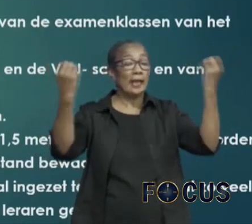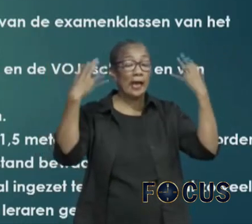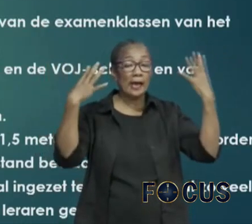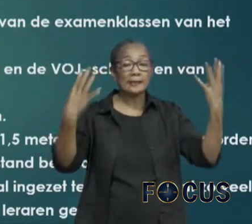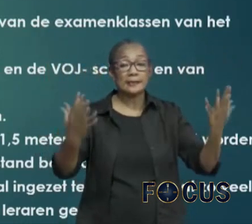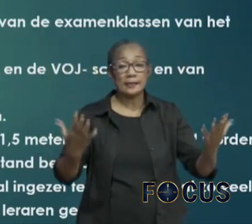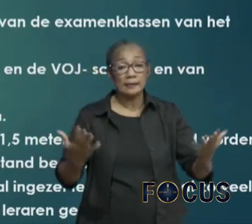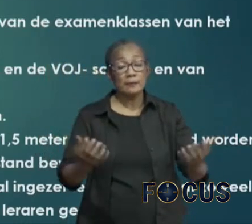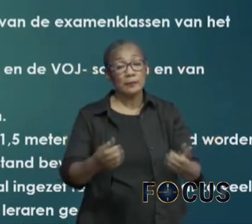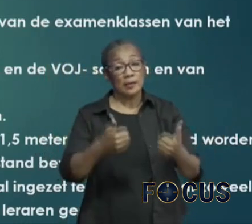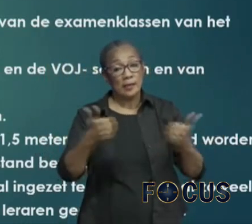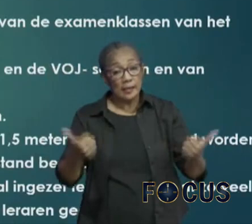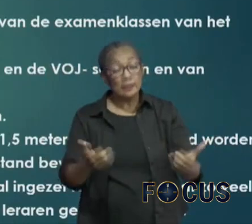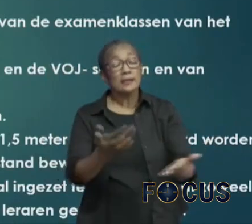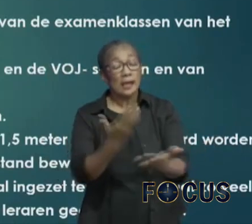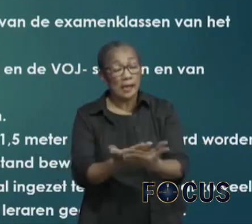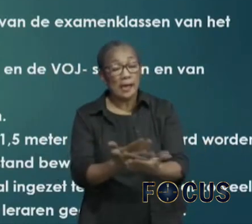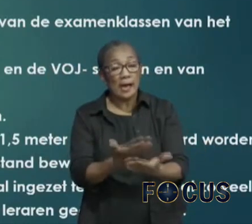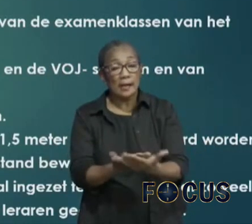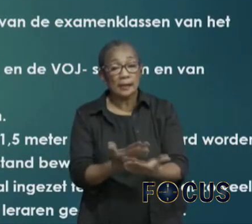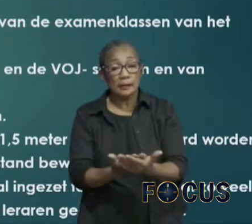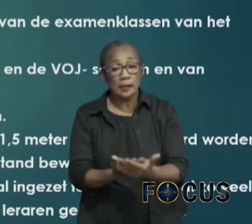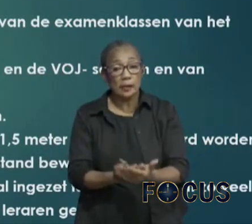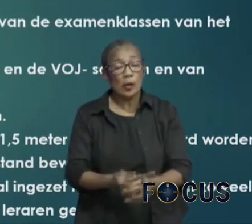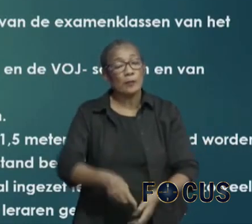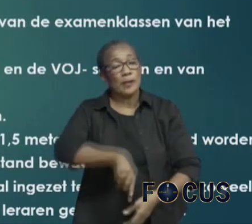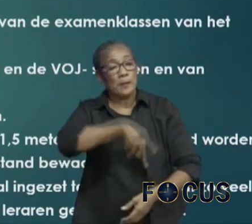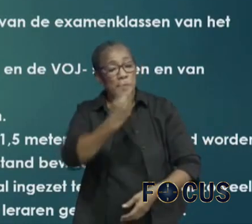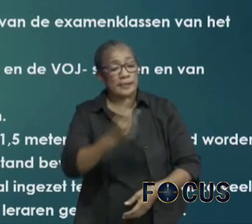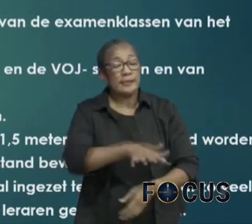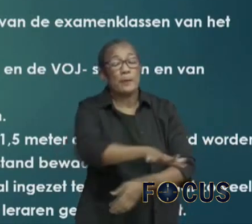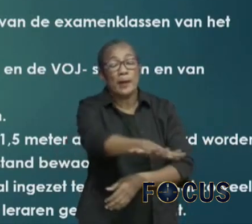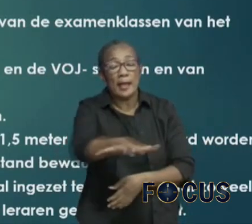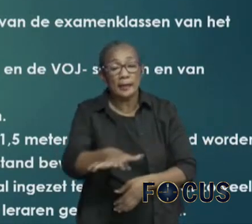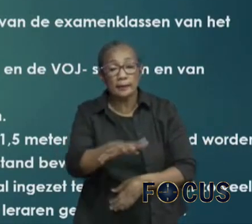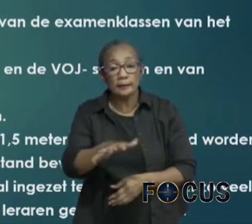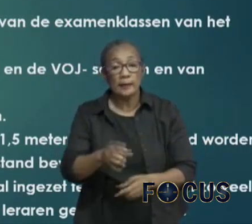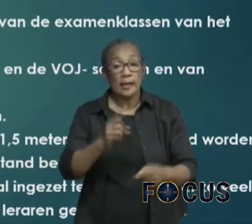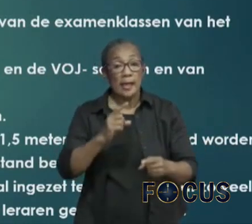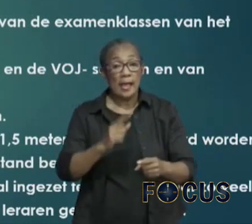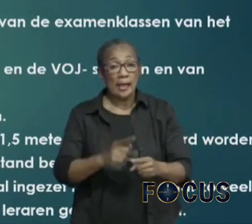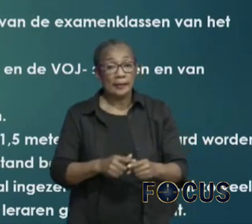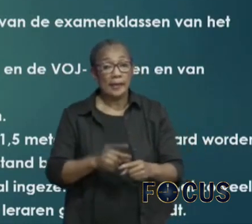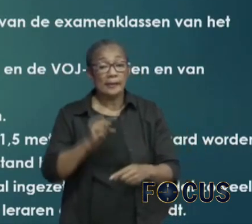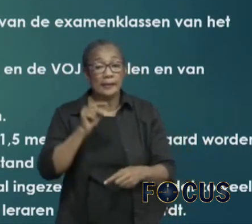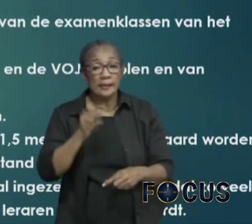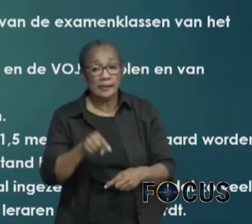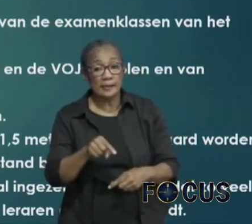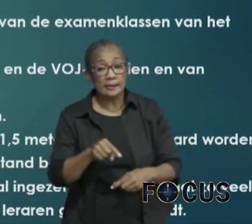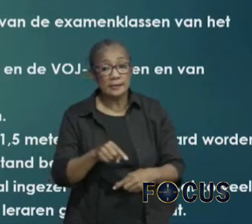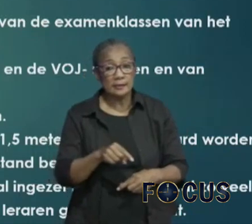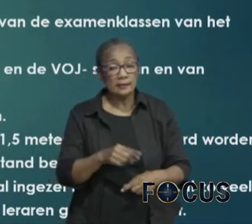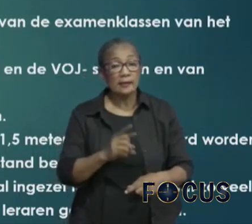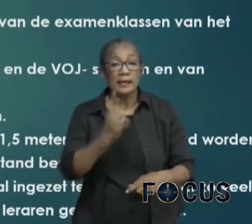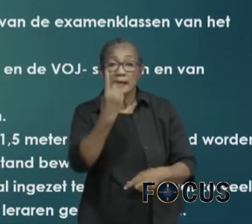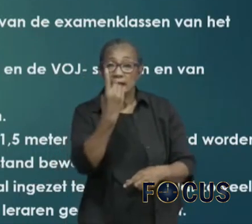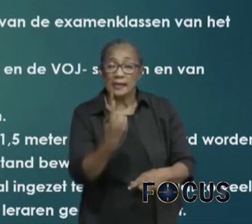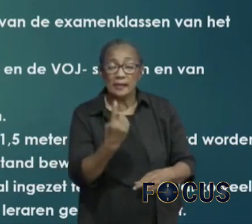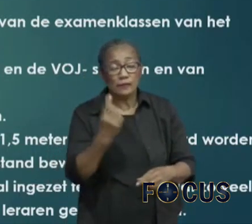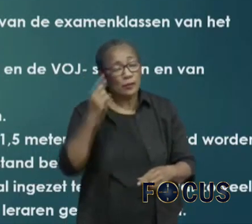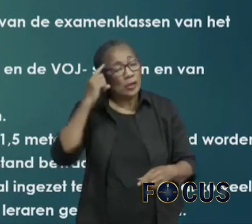is eigenlijk gegarandeerd op de meeste plekken. En dan is er één pauze waarbij ze toch wel